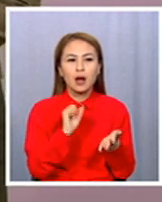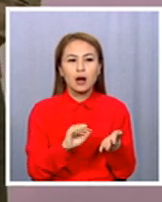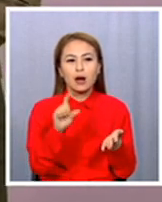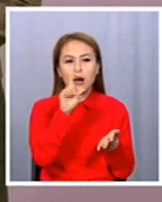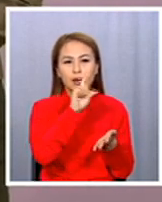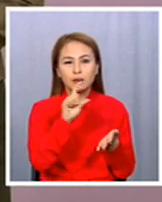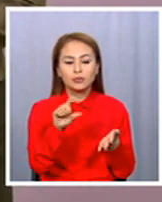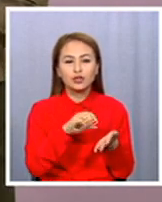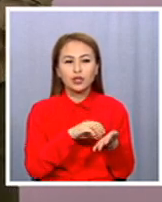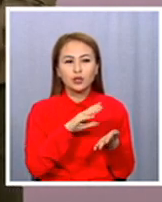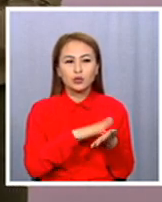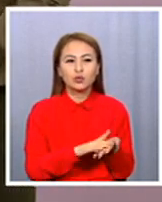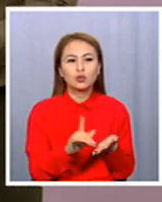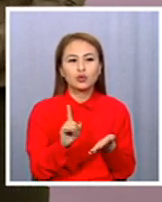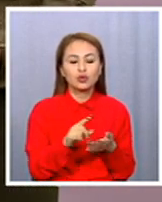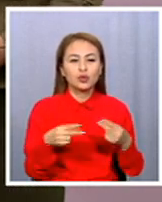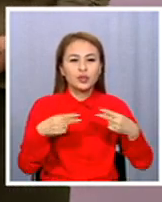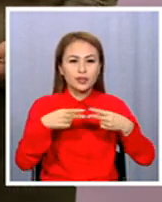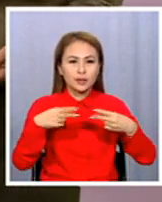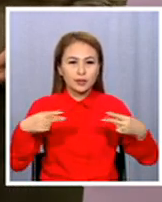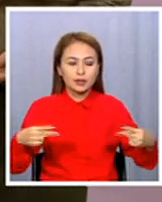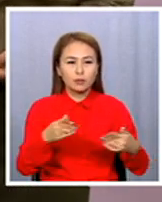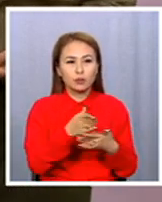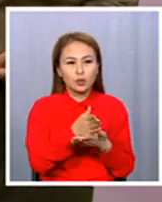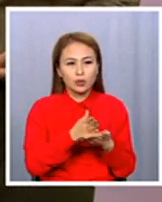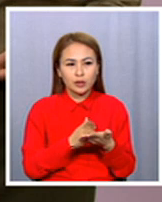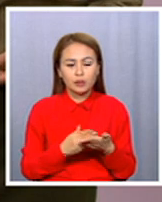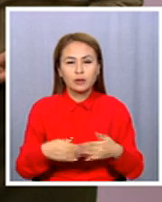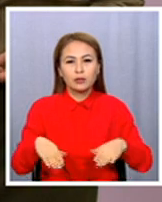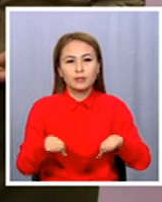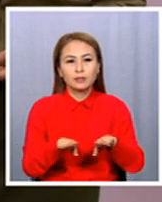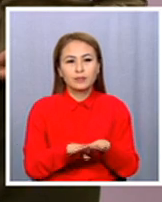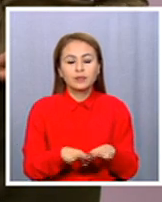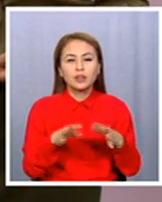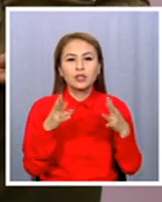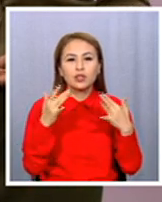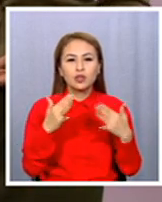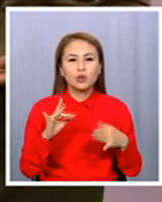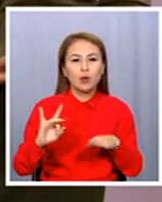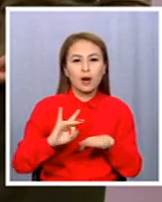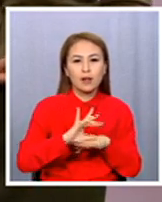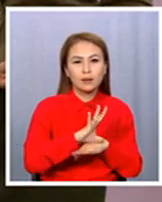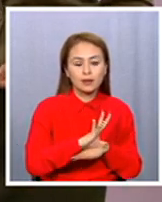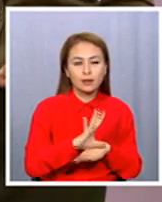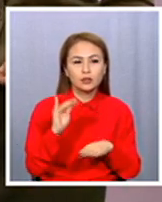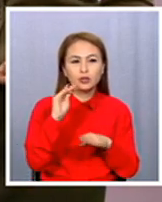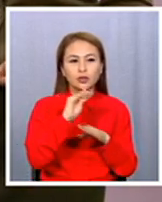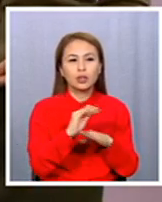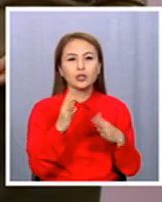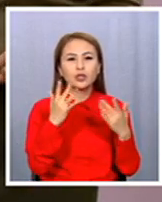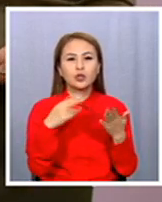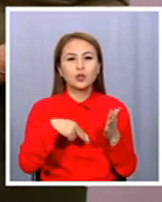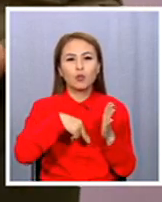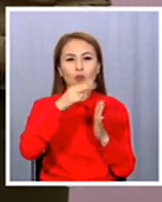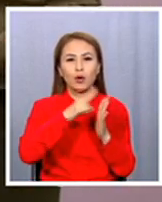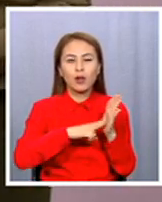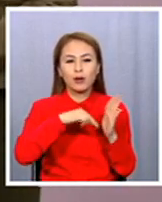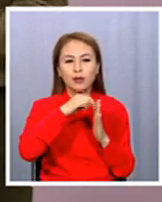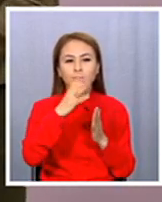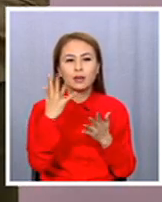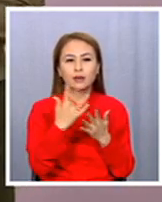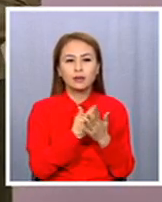үшін осы теңдей бөлінген бөліктердің нешеуі алынғанын, яғни нешеуі боялғанын анықтап